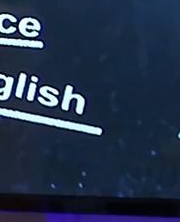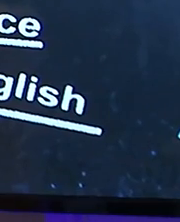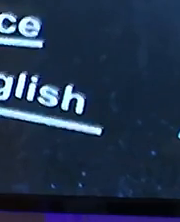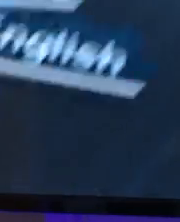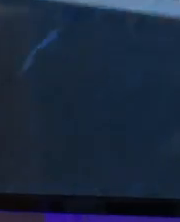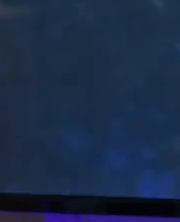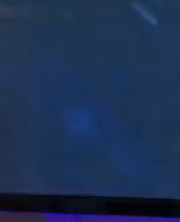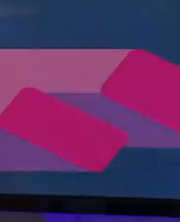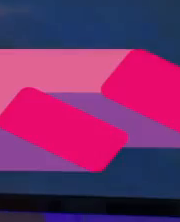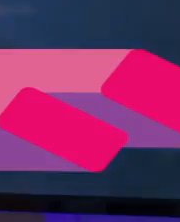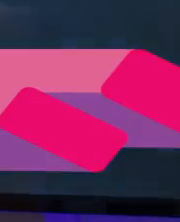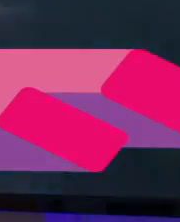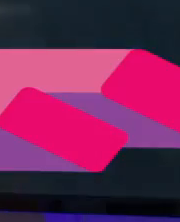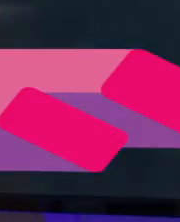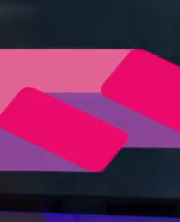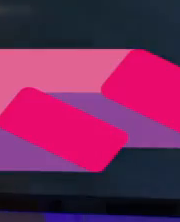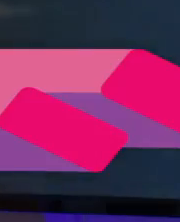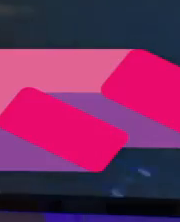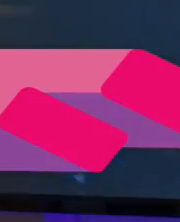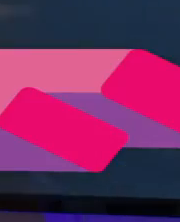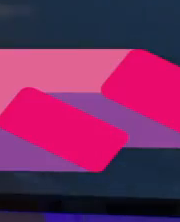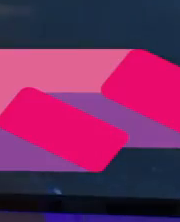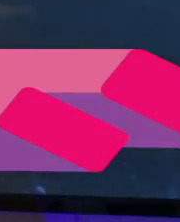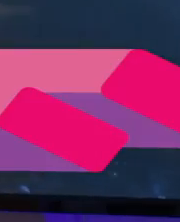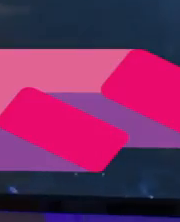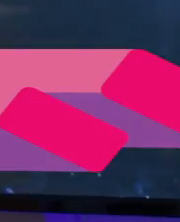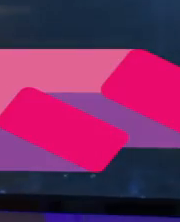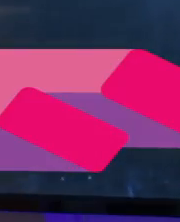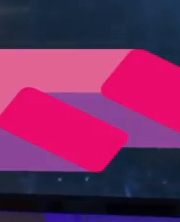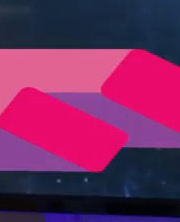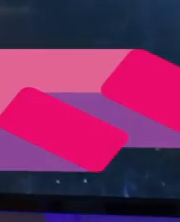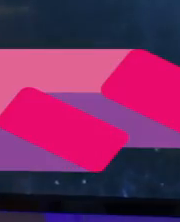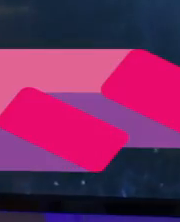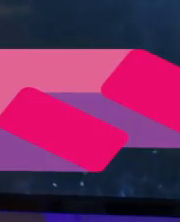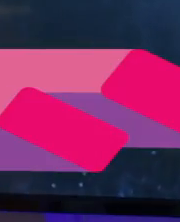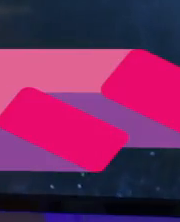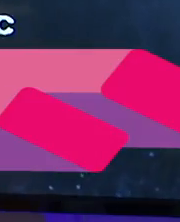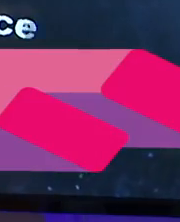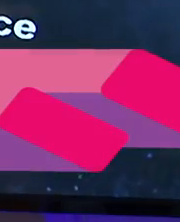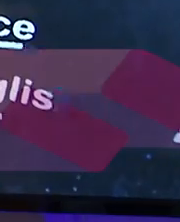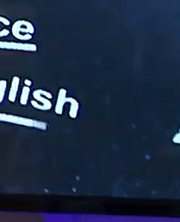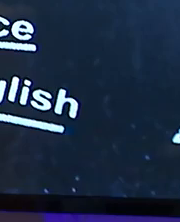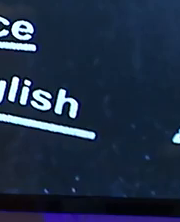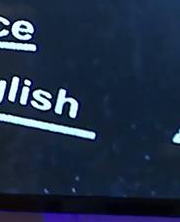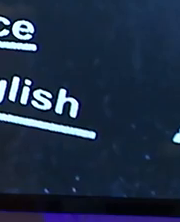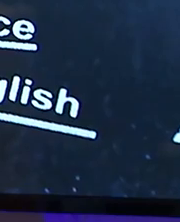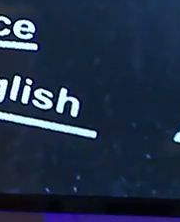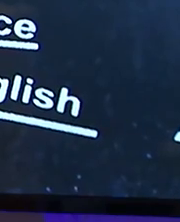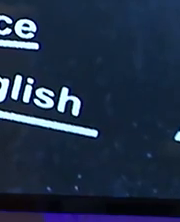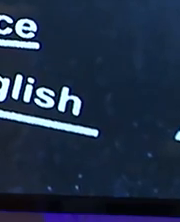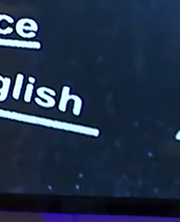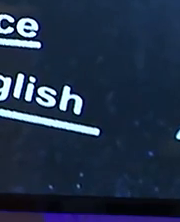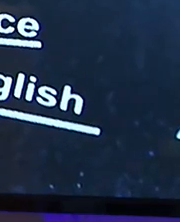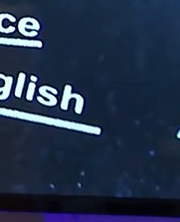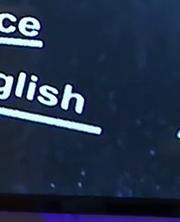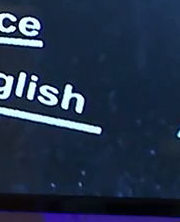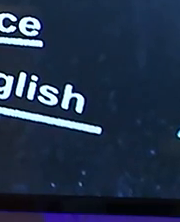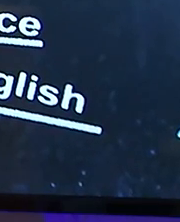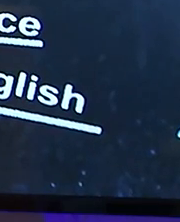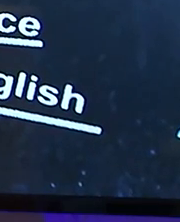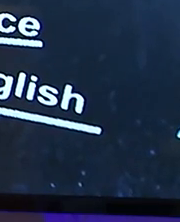Hazrina Kasim. Untuk tempoh satu jam pembelajaran kita pada hari ini, pastinya mata pelajaran hari ini adalah